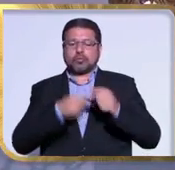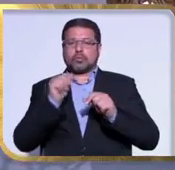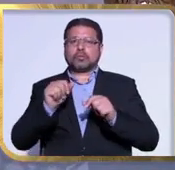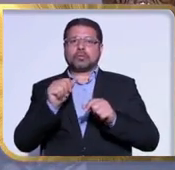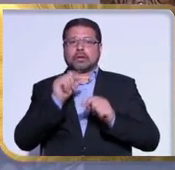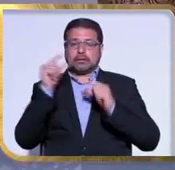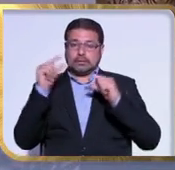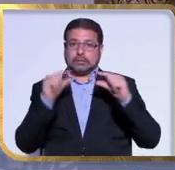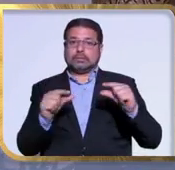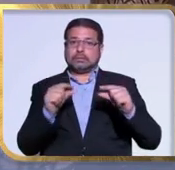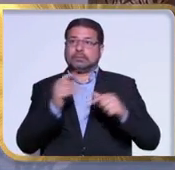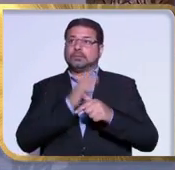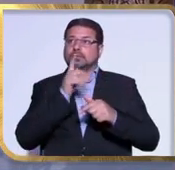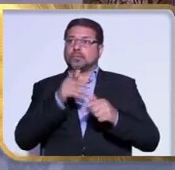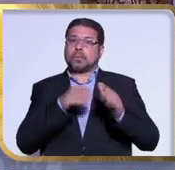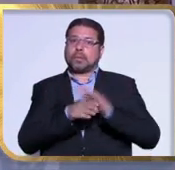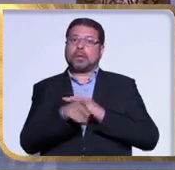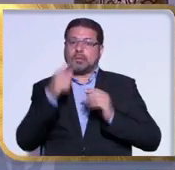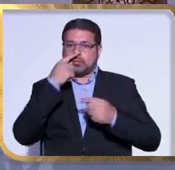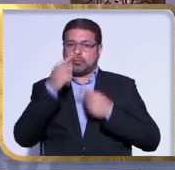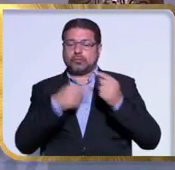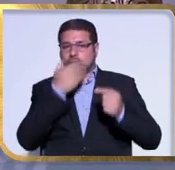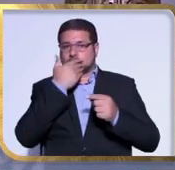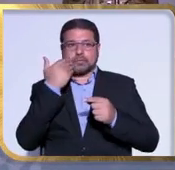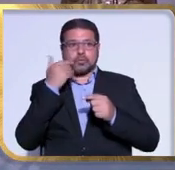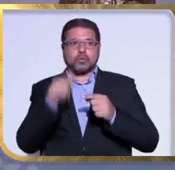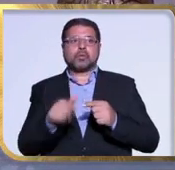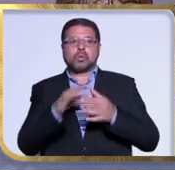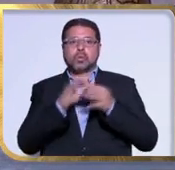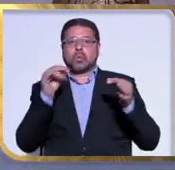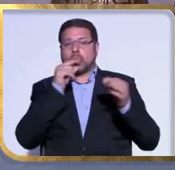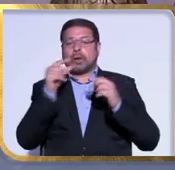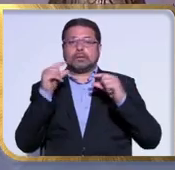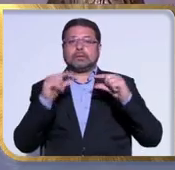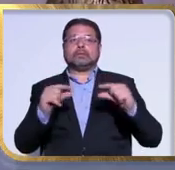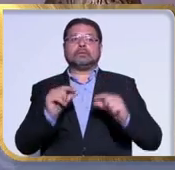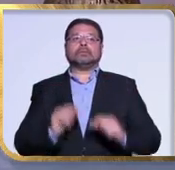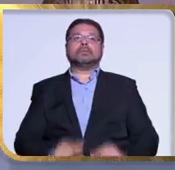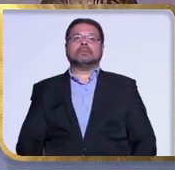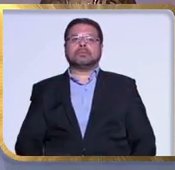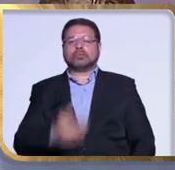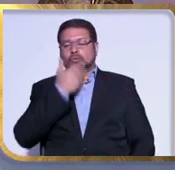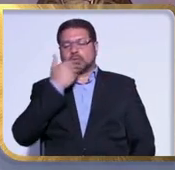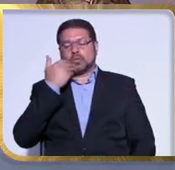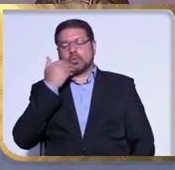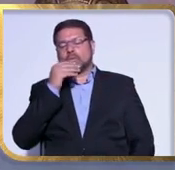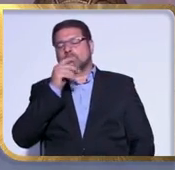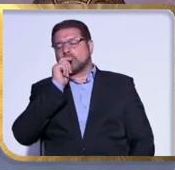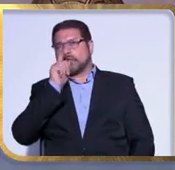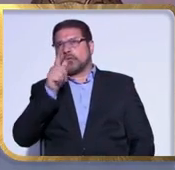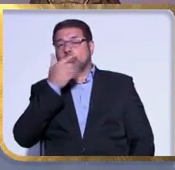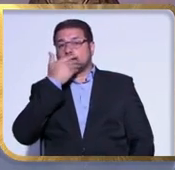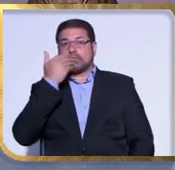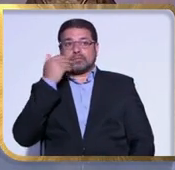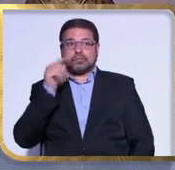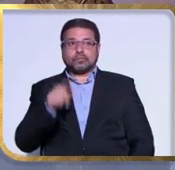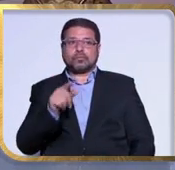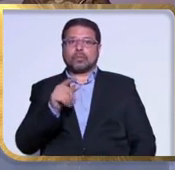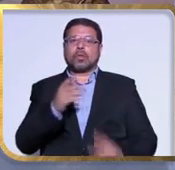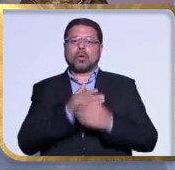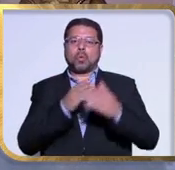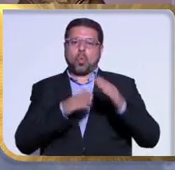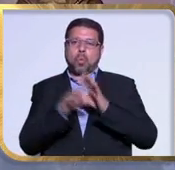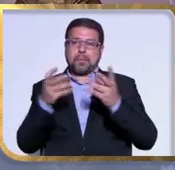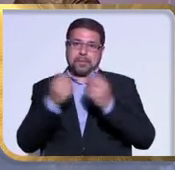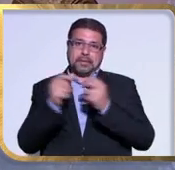الحديث لا يدخل من له عاده في الصيام بالصوره دي تحت هذا الحديث يعني اللي بيصوم يوم ويفطر يوم مش هيدخل